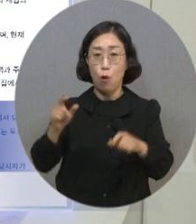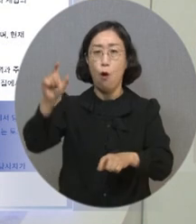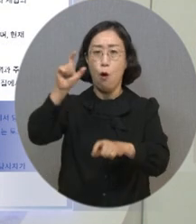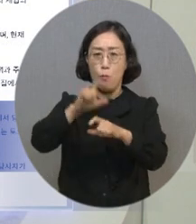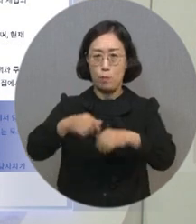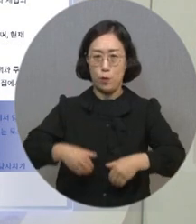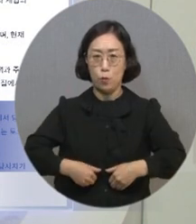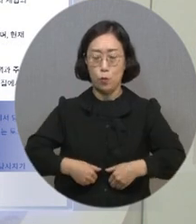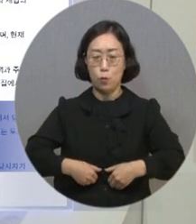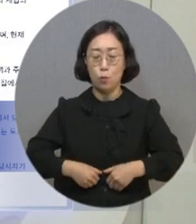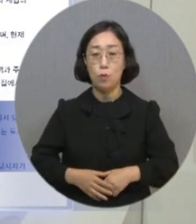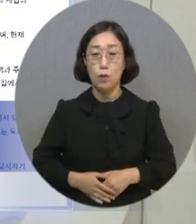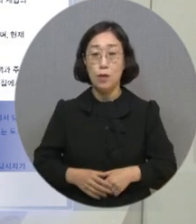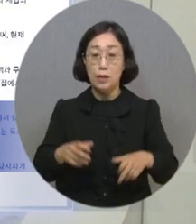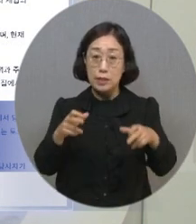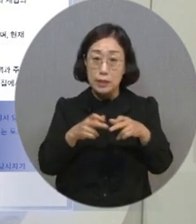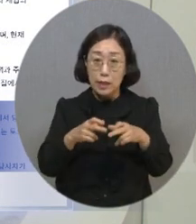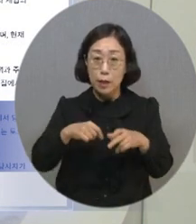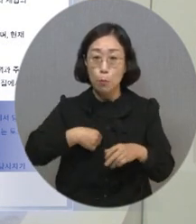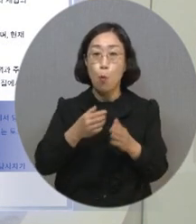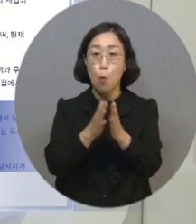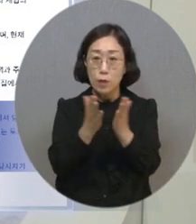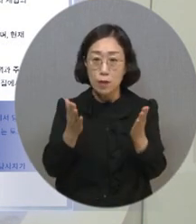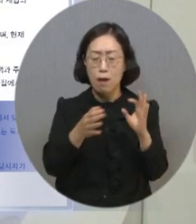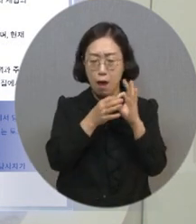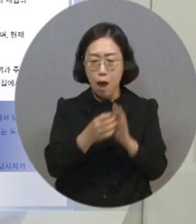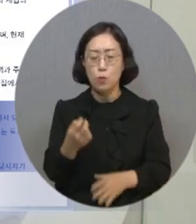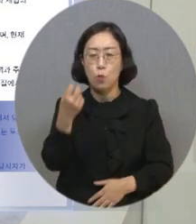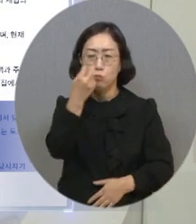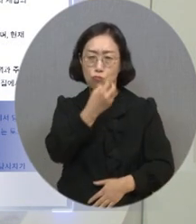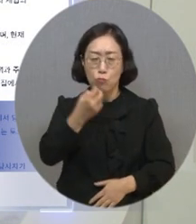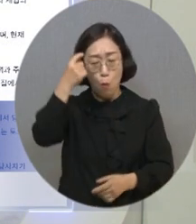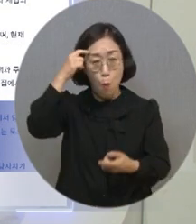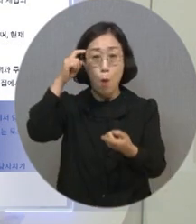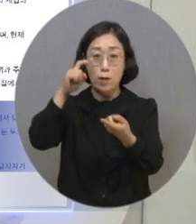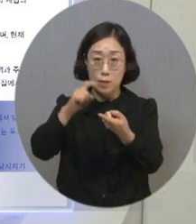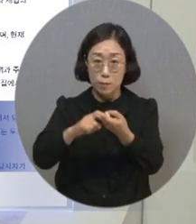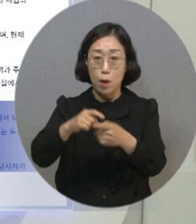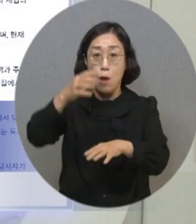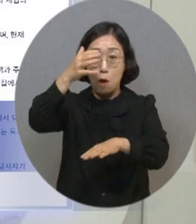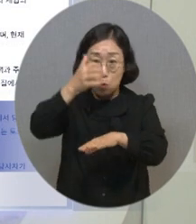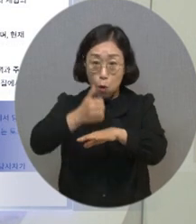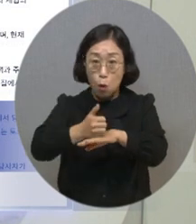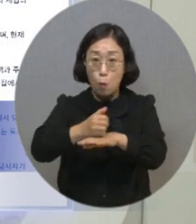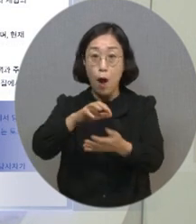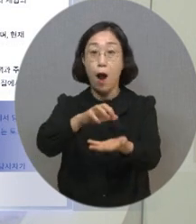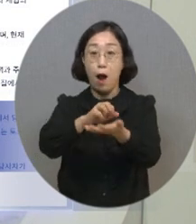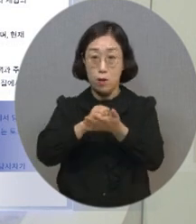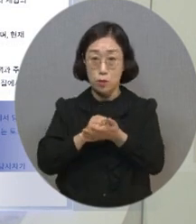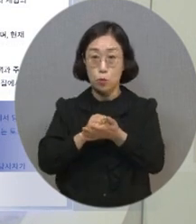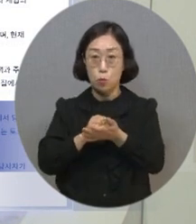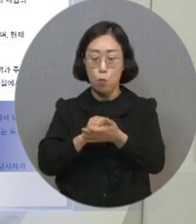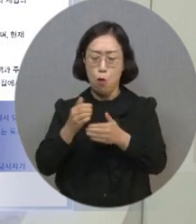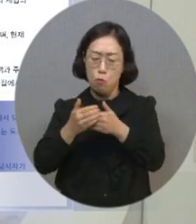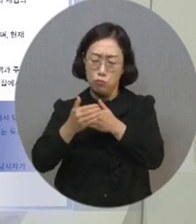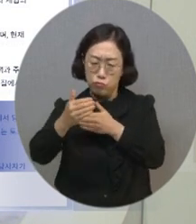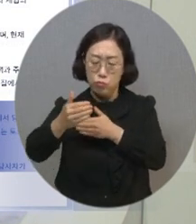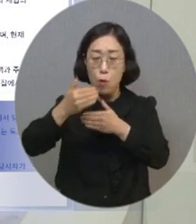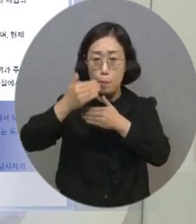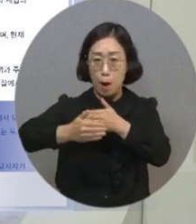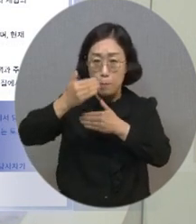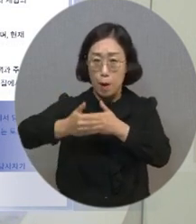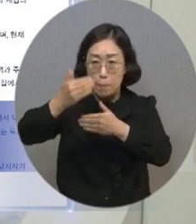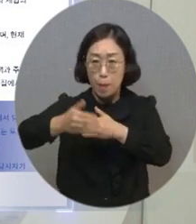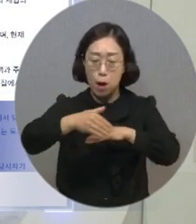그동안 이곳을 거쳐간 장애인 당사자들의 지속적인 모니터링과 그 결과를 토대로 한 중장기 계획이 더욱